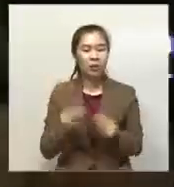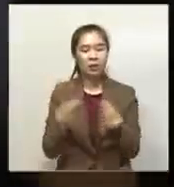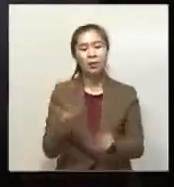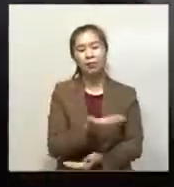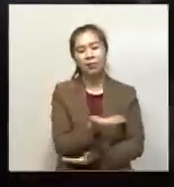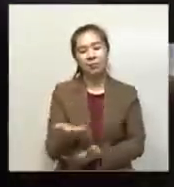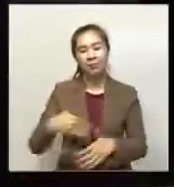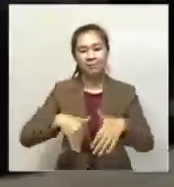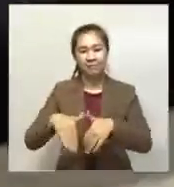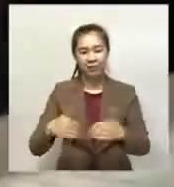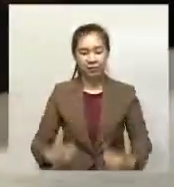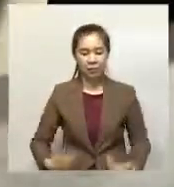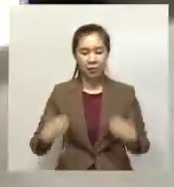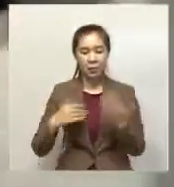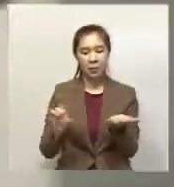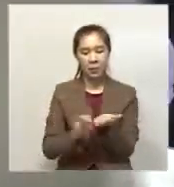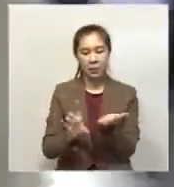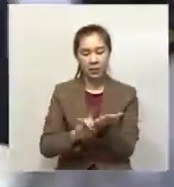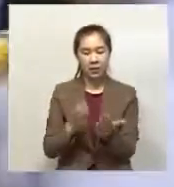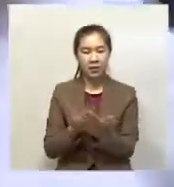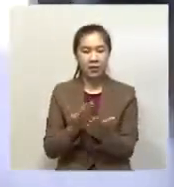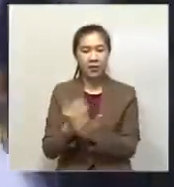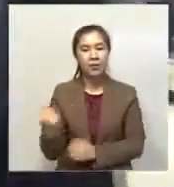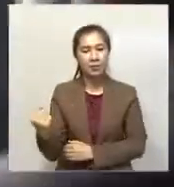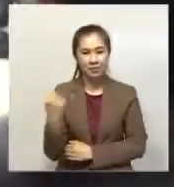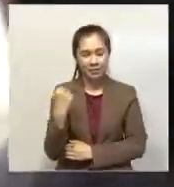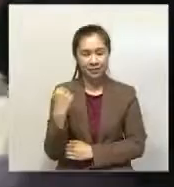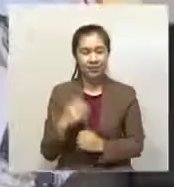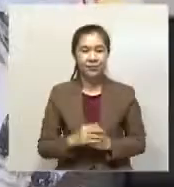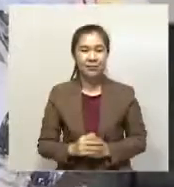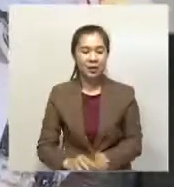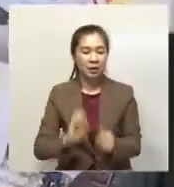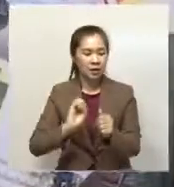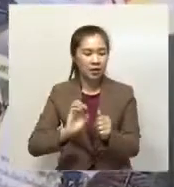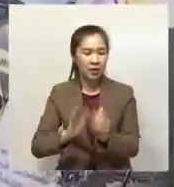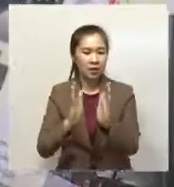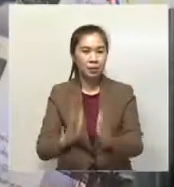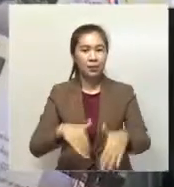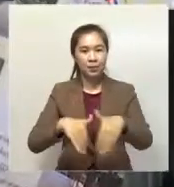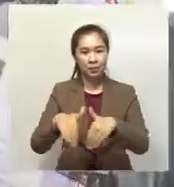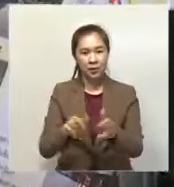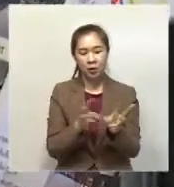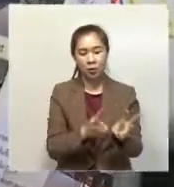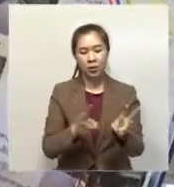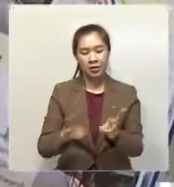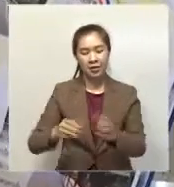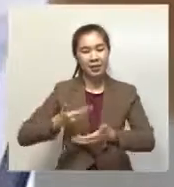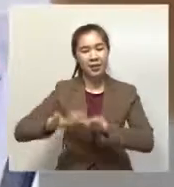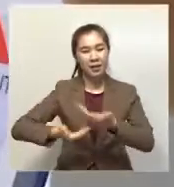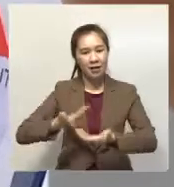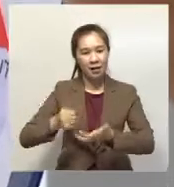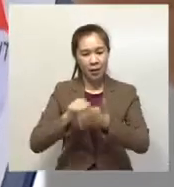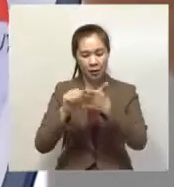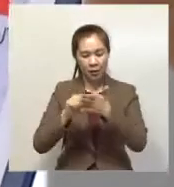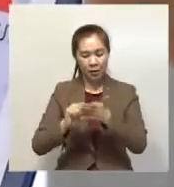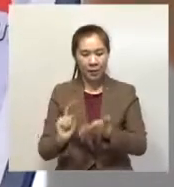านให้มีคุณภาพชีวิตที่ดีและมีรายได้ที่มั่นคงโดยแนะนำให้ประชาชนปรับเปลี่ยนวิธีการค้าขายสร้างจุ